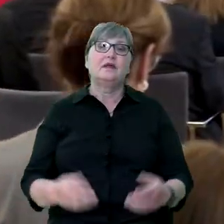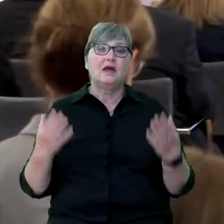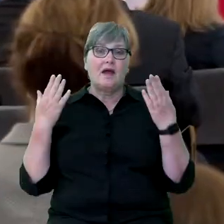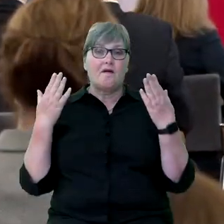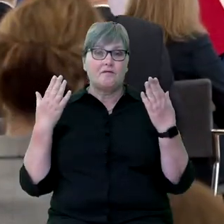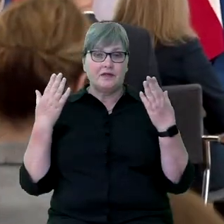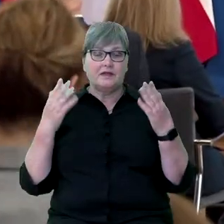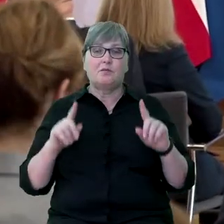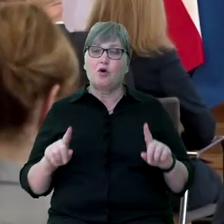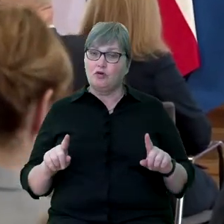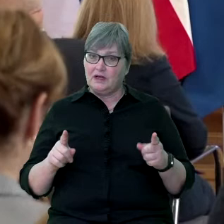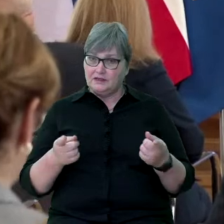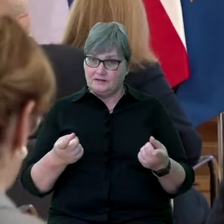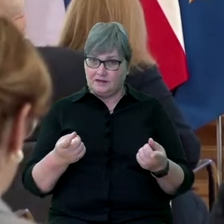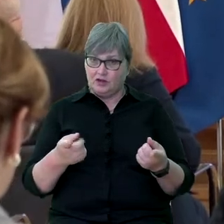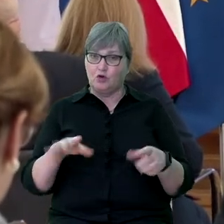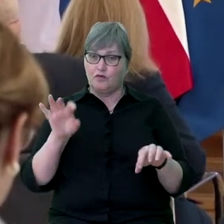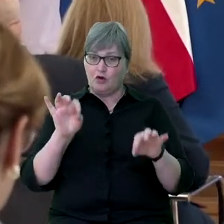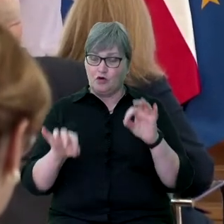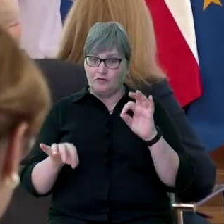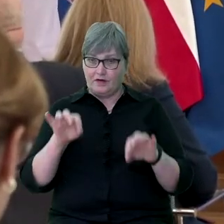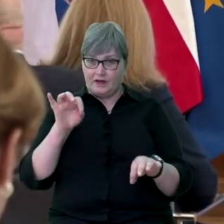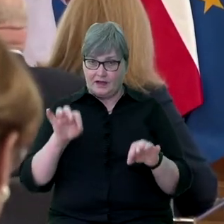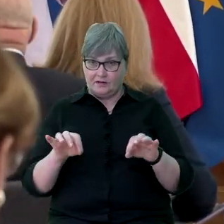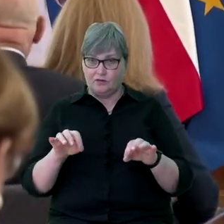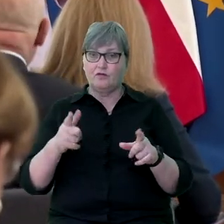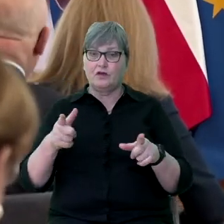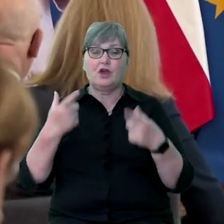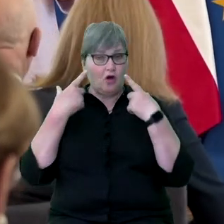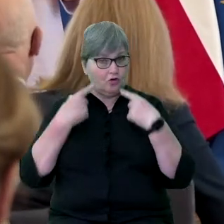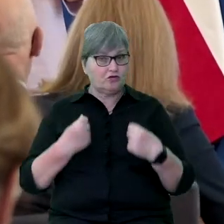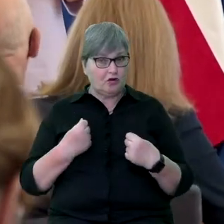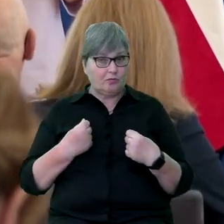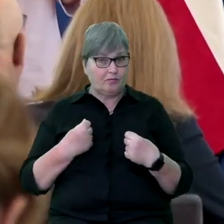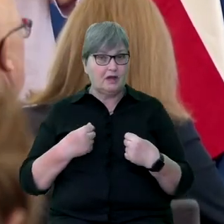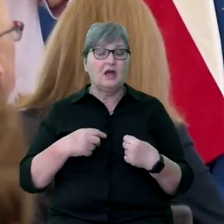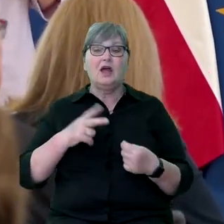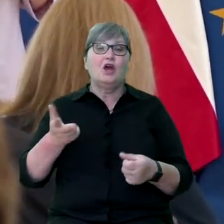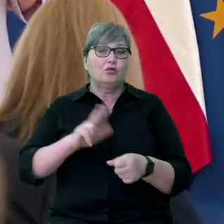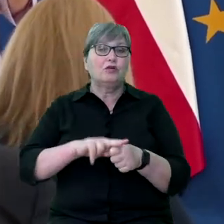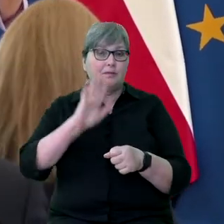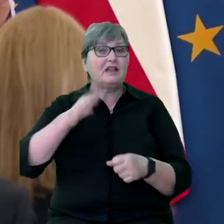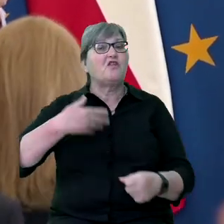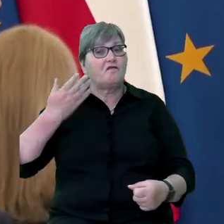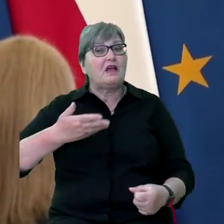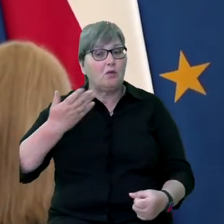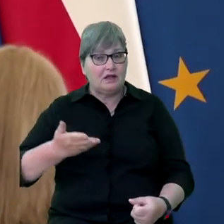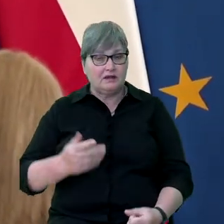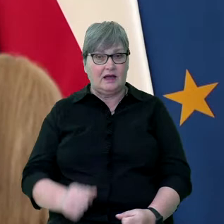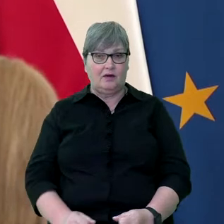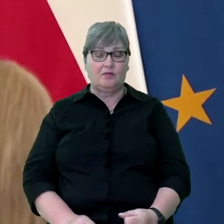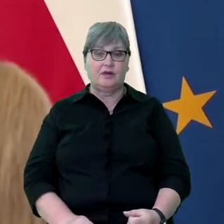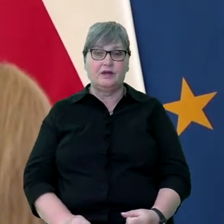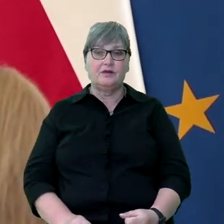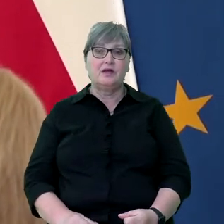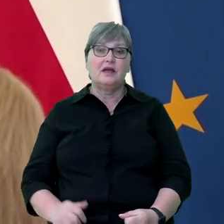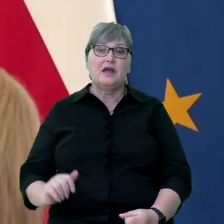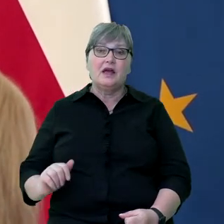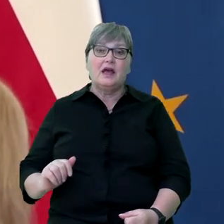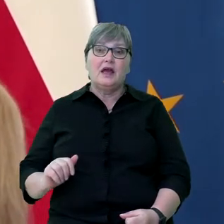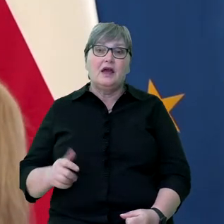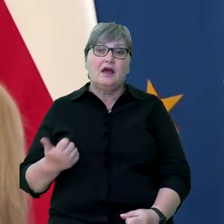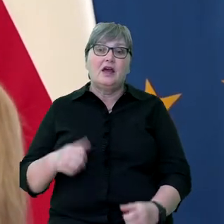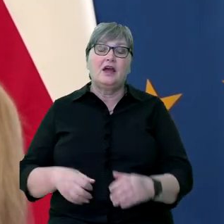Witam organizatorów konferencji i prelegentów, bo to jeszcze dzisiaj przed nami. Szefa służby cywilnej,